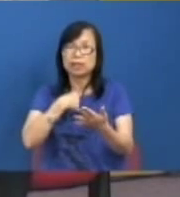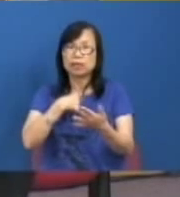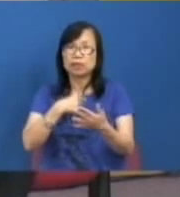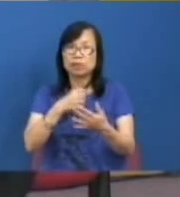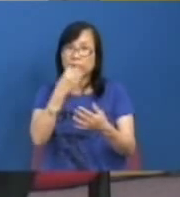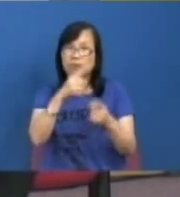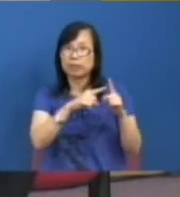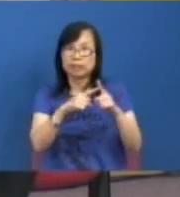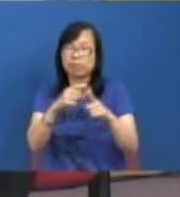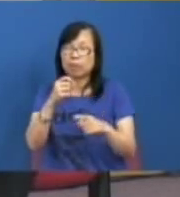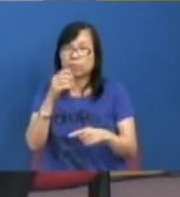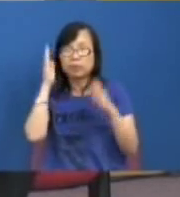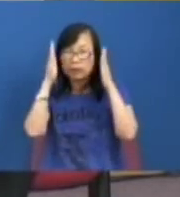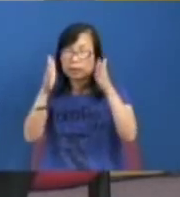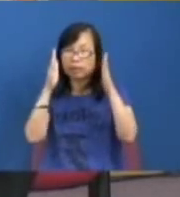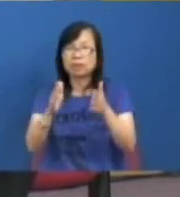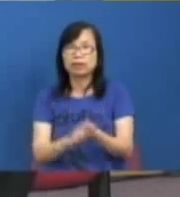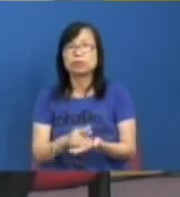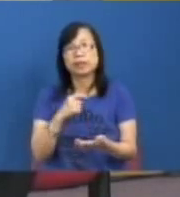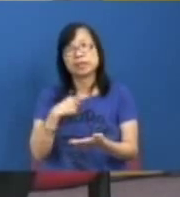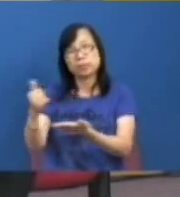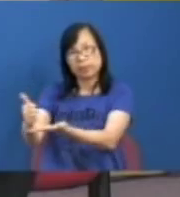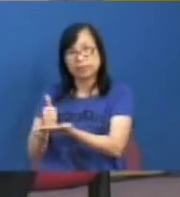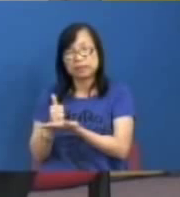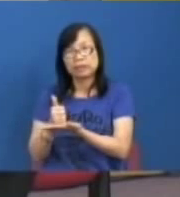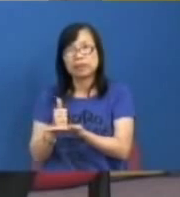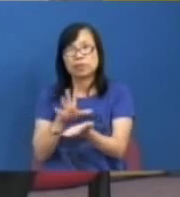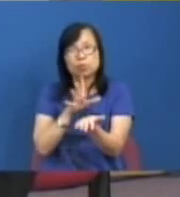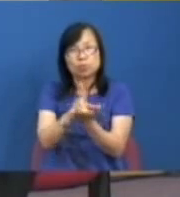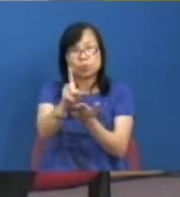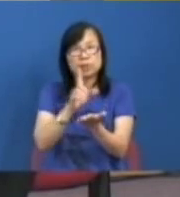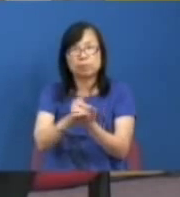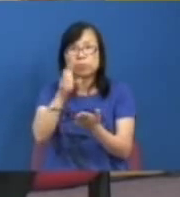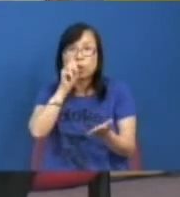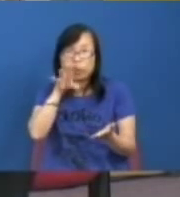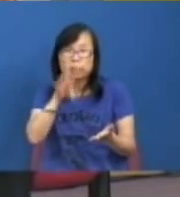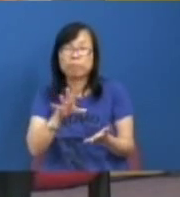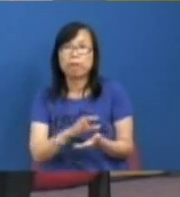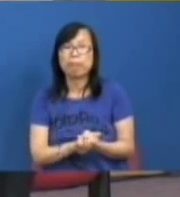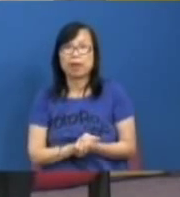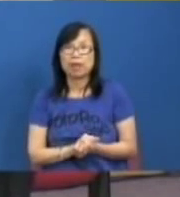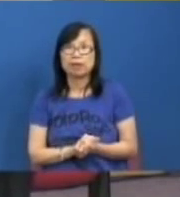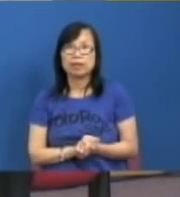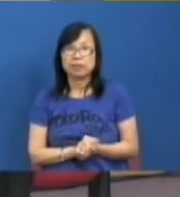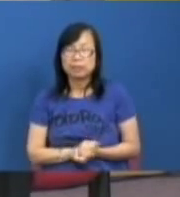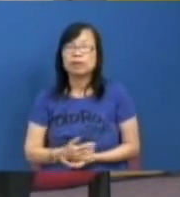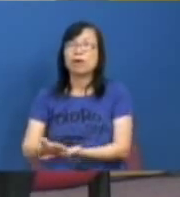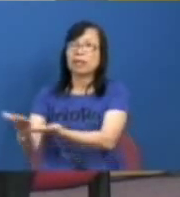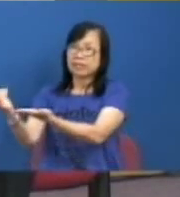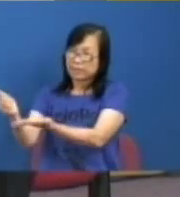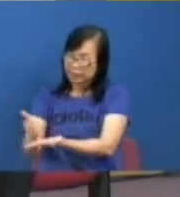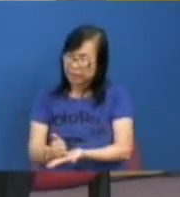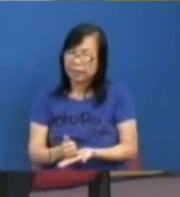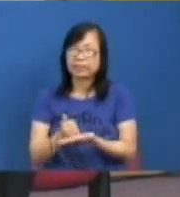也都可以，最好就是什麼呢，都是聘用一些即專業的顧問啦，即大家我亦都可以請教啊！